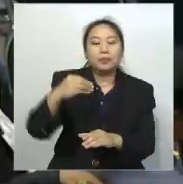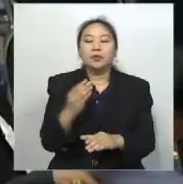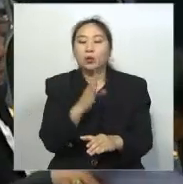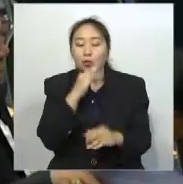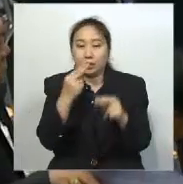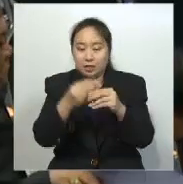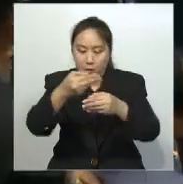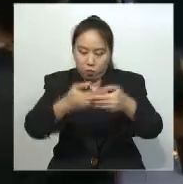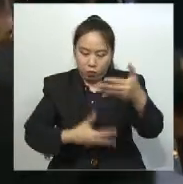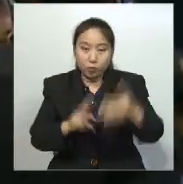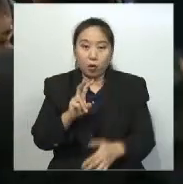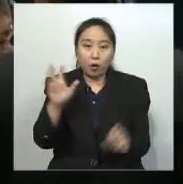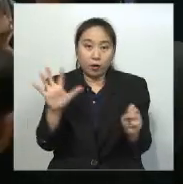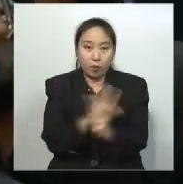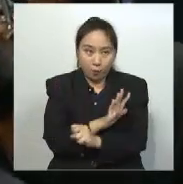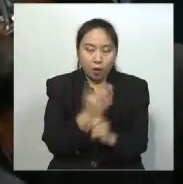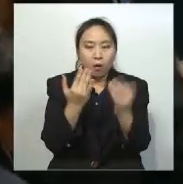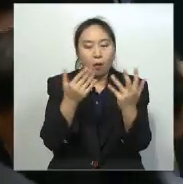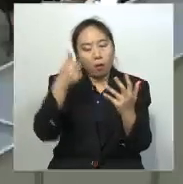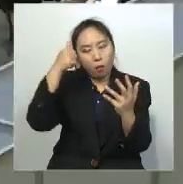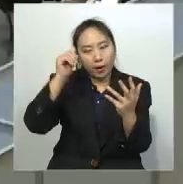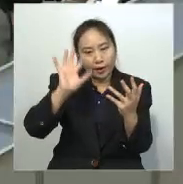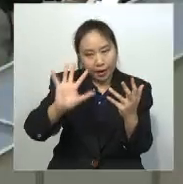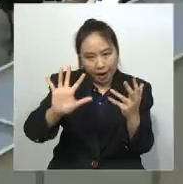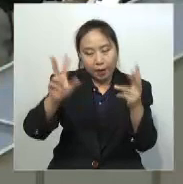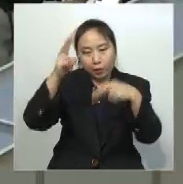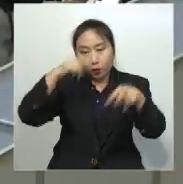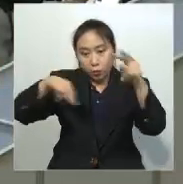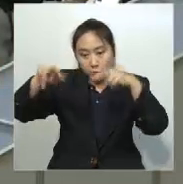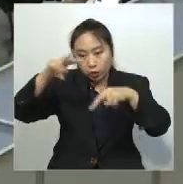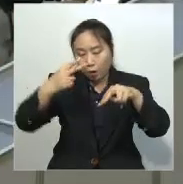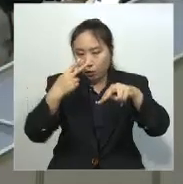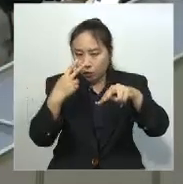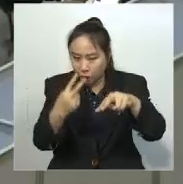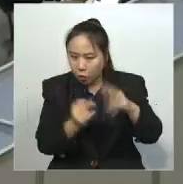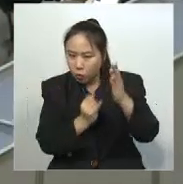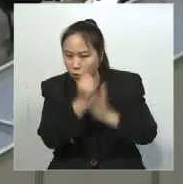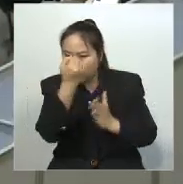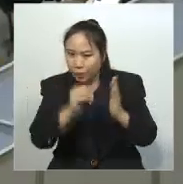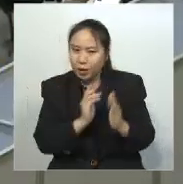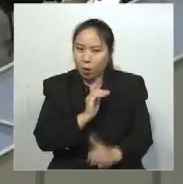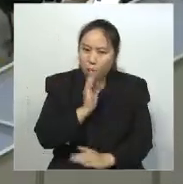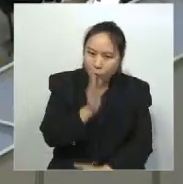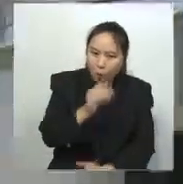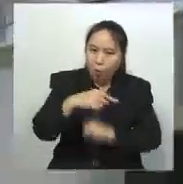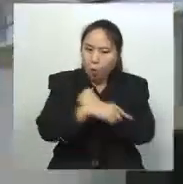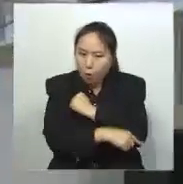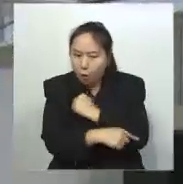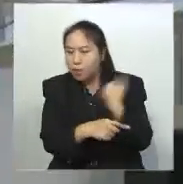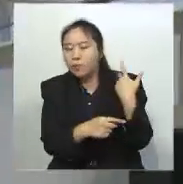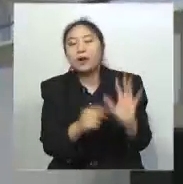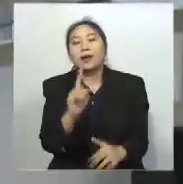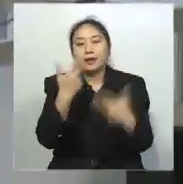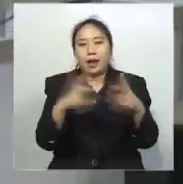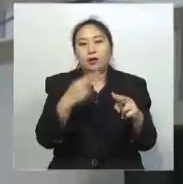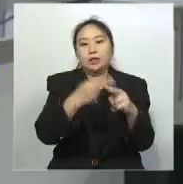คะกกต.ก็จะรออีก5วันเพื่อตรวจสอบกระบวนการเลือกว่าเป็นไปโดยสุจริตหรือไม่จากนั้นก็จะส่งชื่อให้กับ